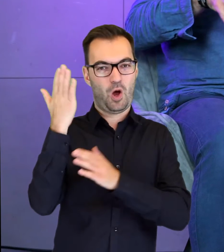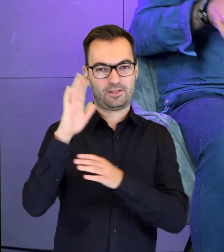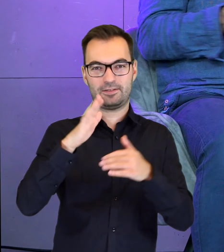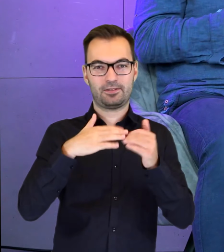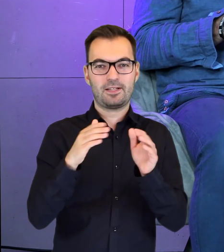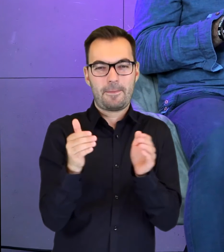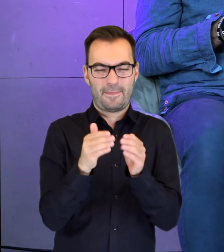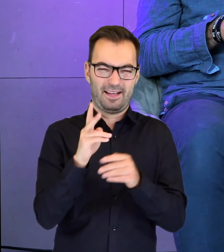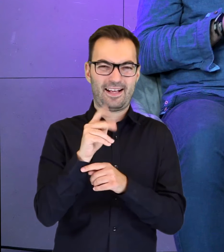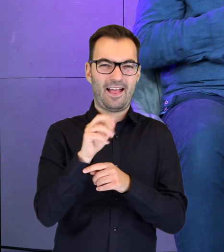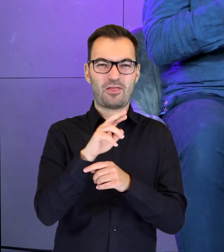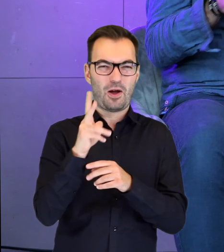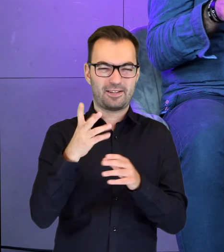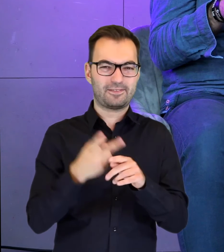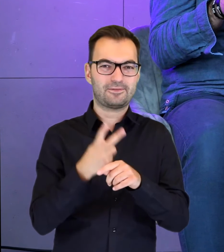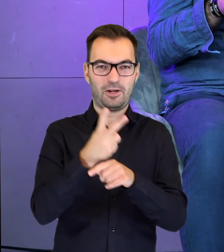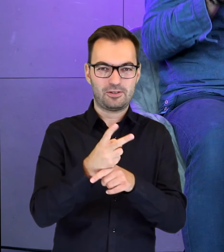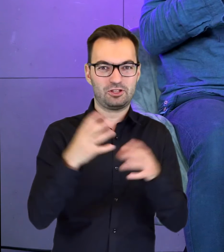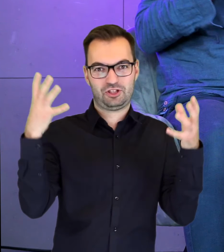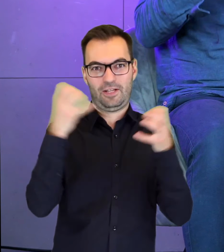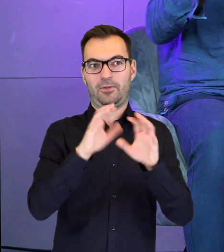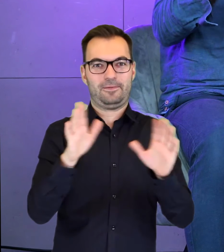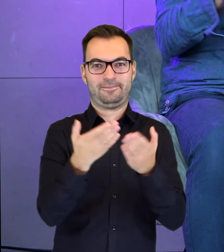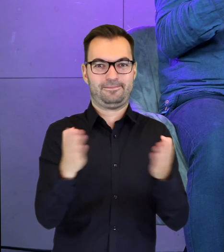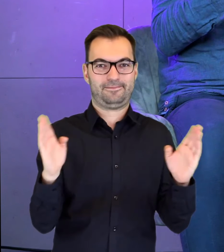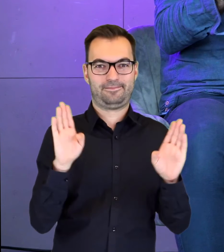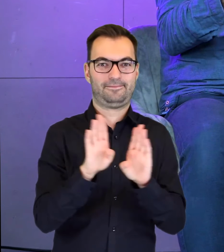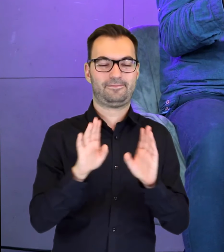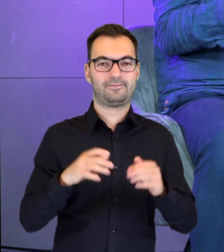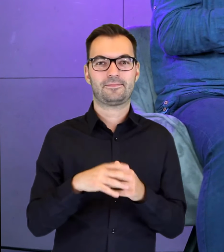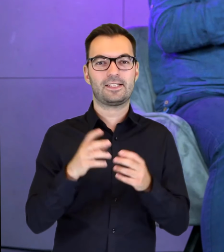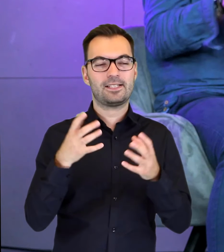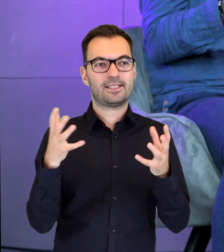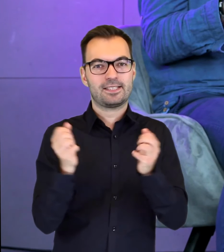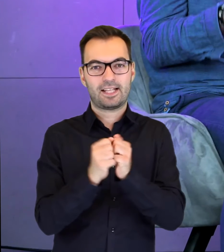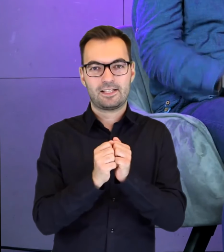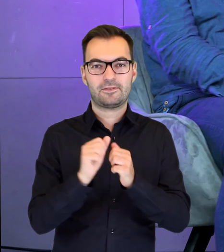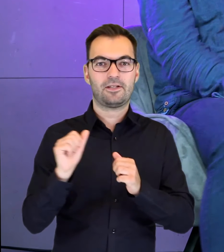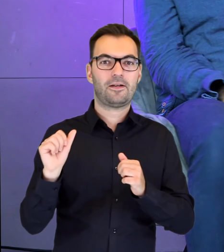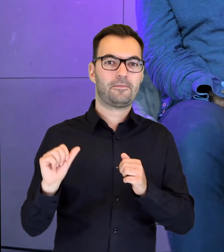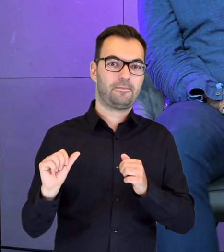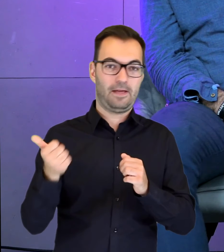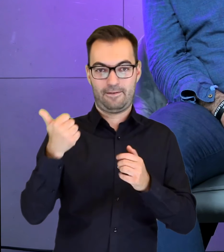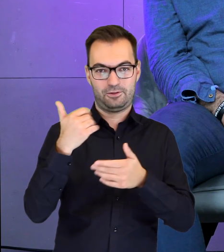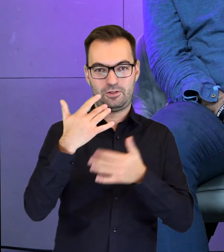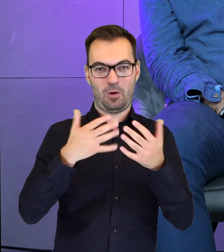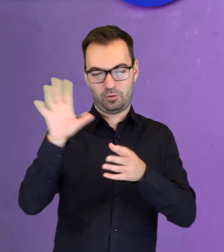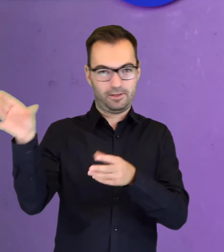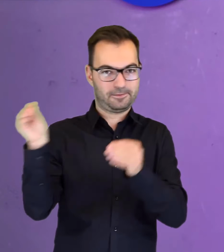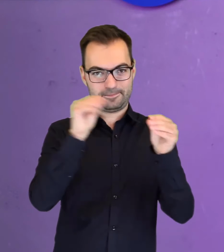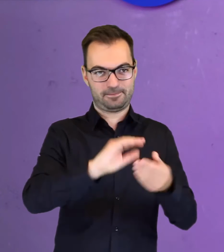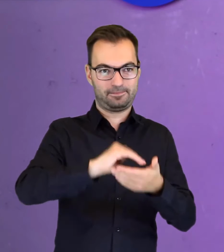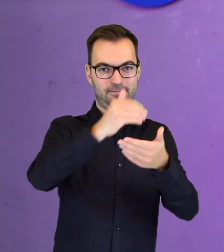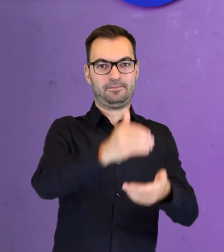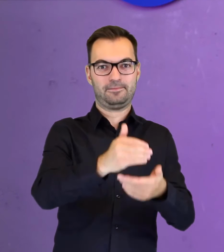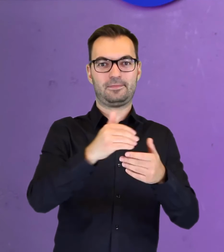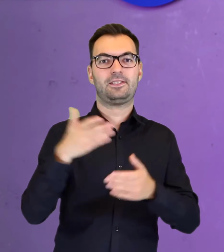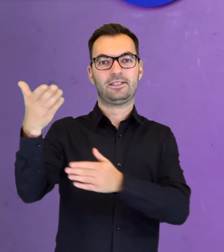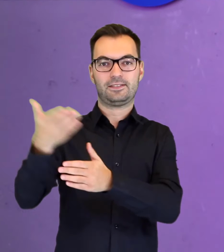miejsce na open space które miało okien bo wiesz takich kantorek wchodzisz i prostu ciemność wspominaliśmy